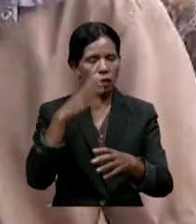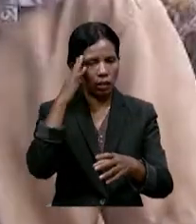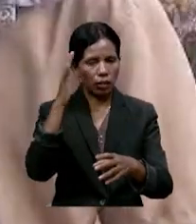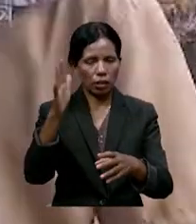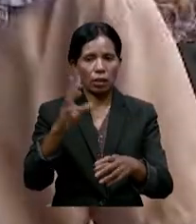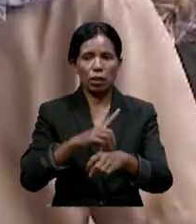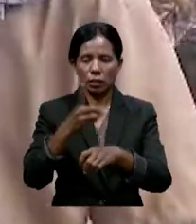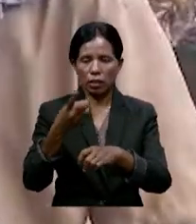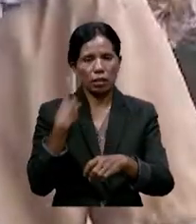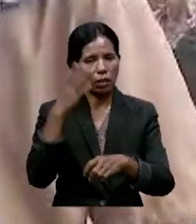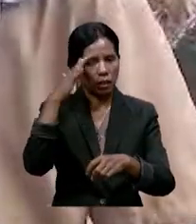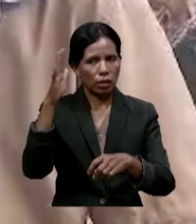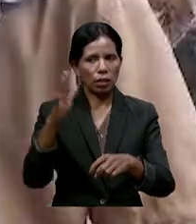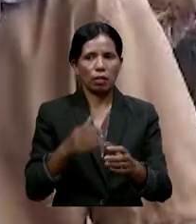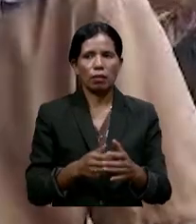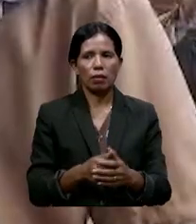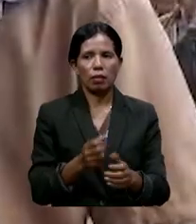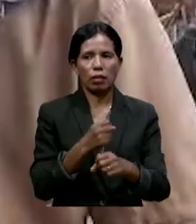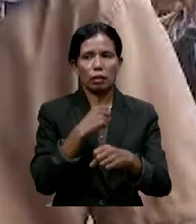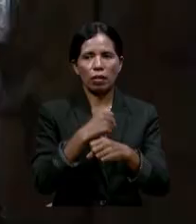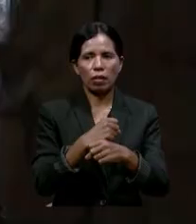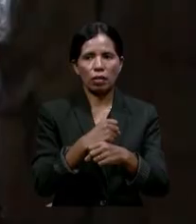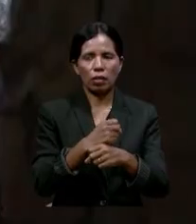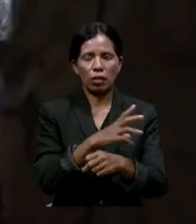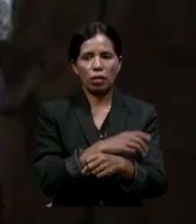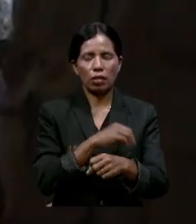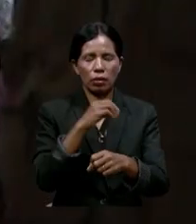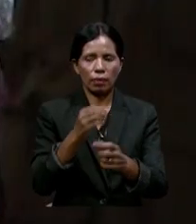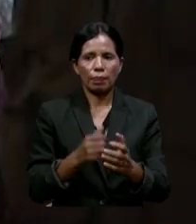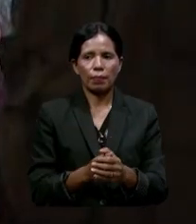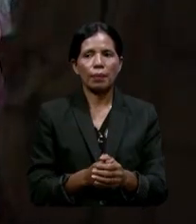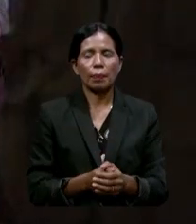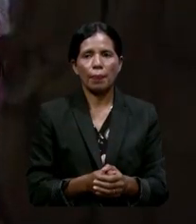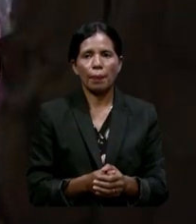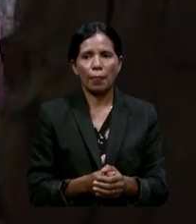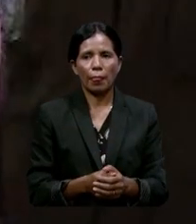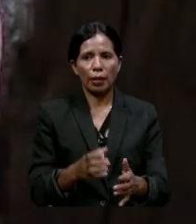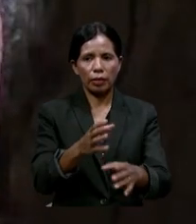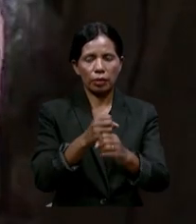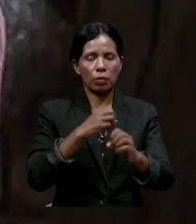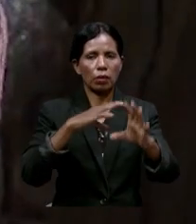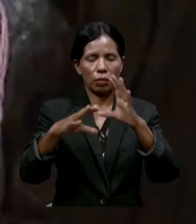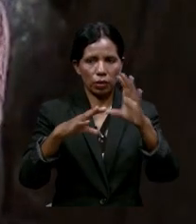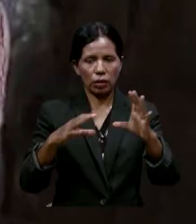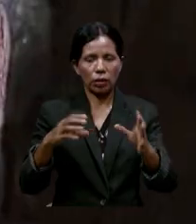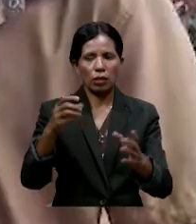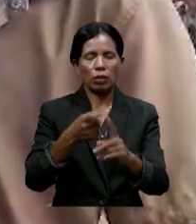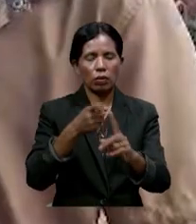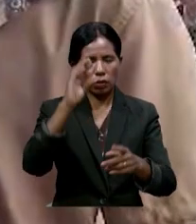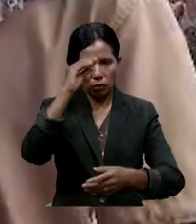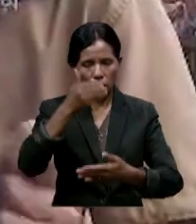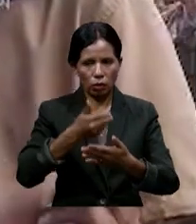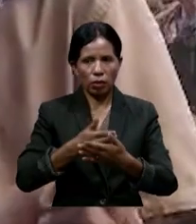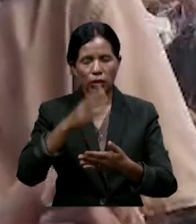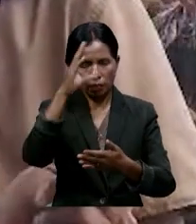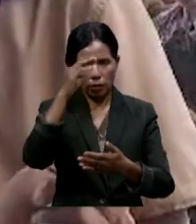mai ve no fim hala to katuas hakoto is sim ene langsung simo comunicação ou se o amane rasik